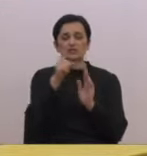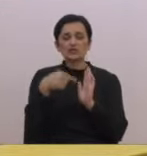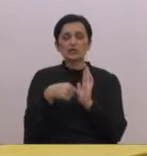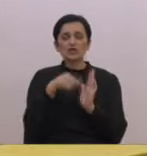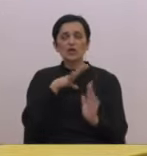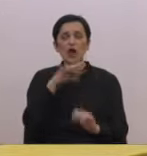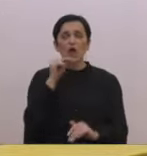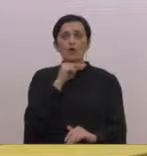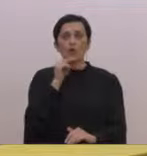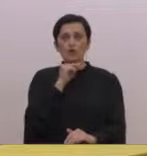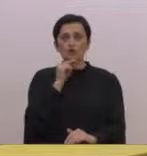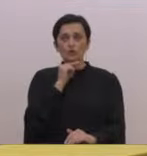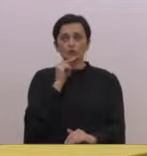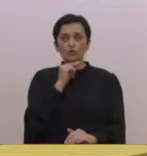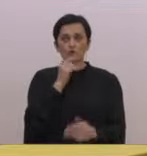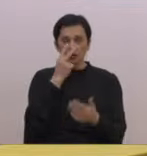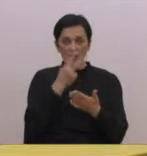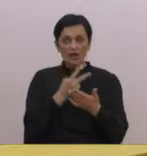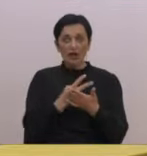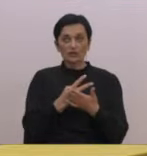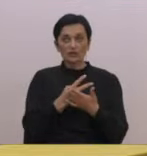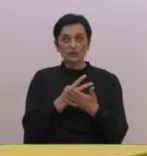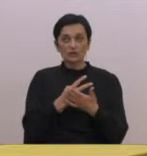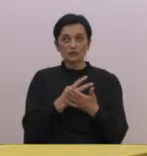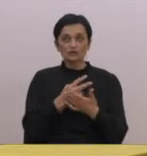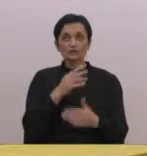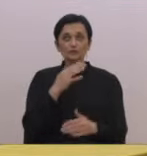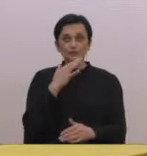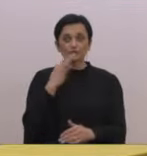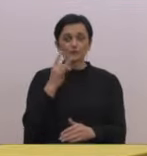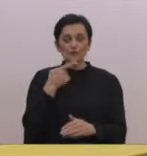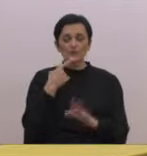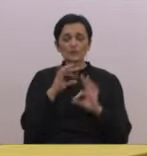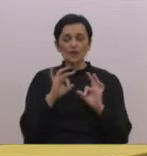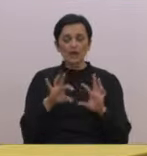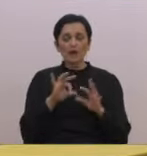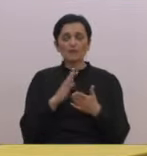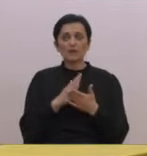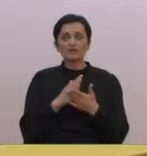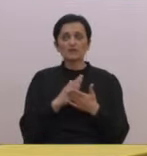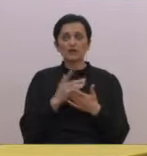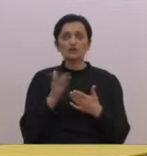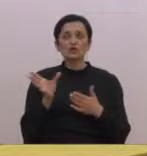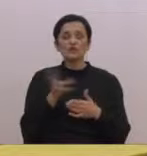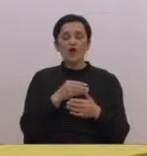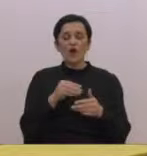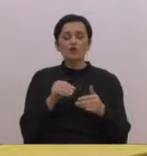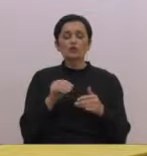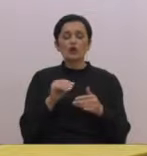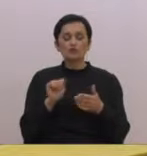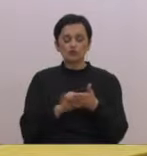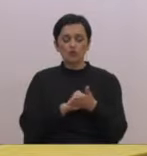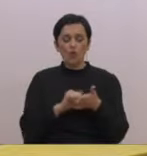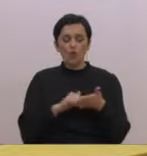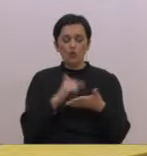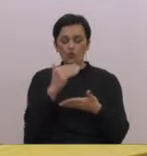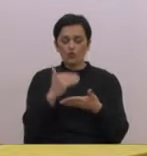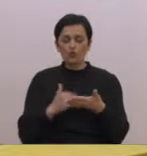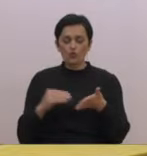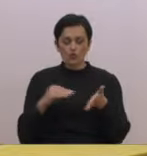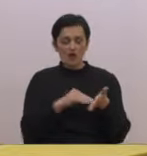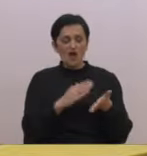ეკონომიკურ ხედვაზე არაერთჯერ არის განცხადებული და ეს არის წარმოდგენილი ყველა ფორმალურ დოკუმენტებში ჩვენ ვთქვით რომ